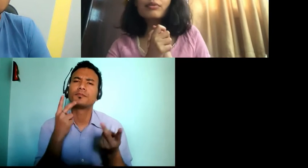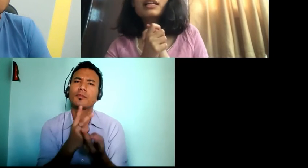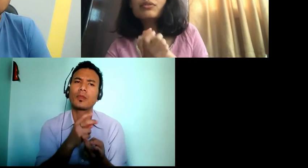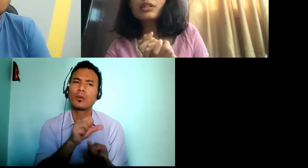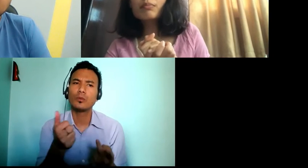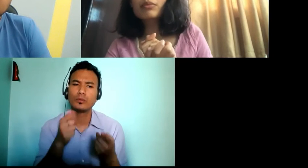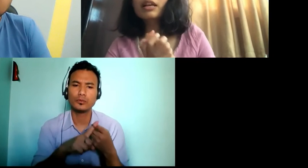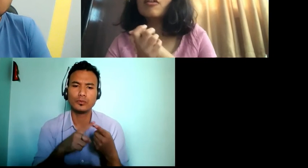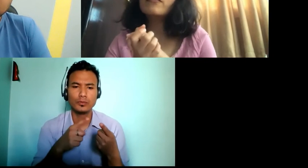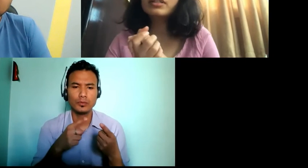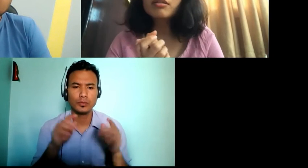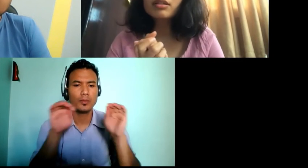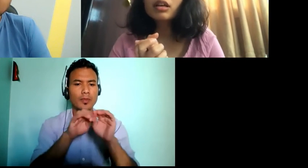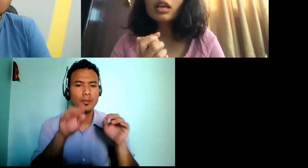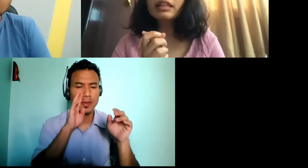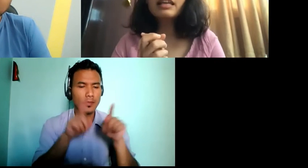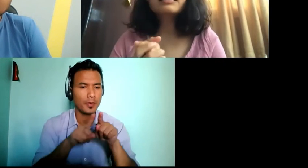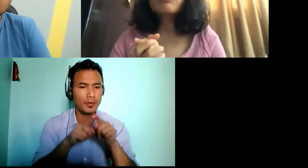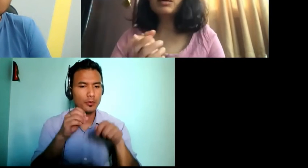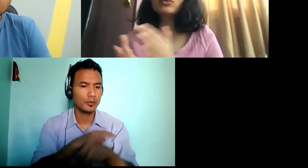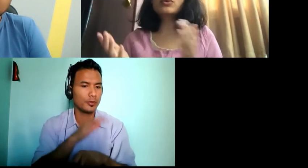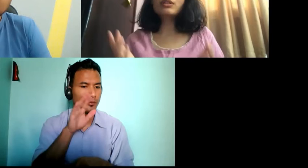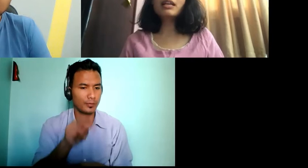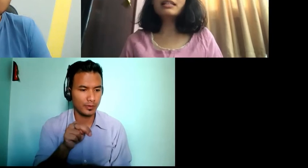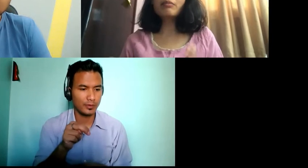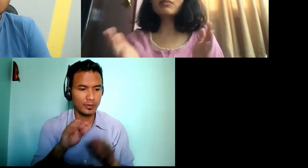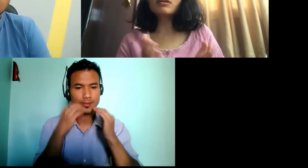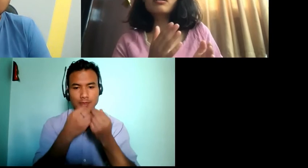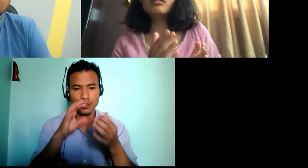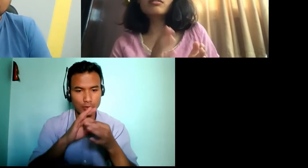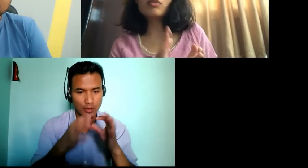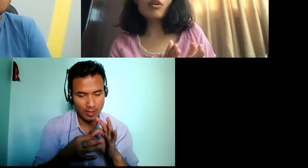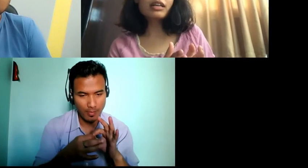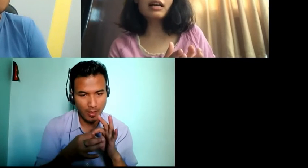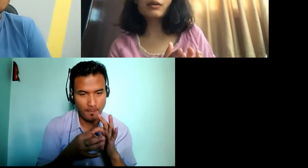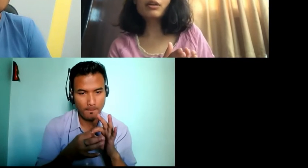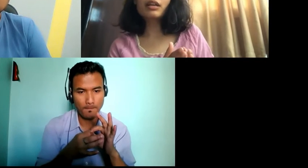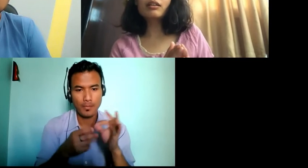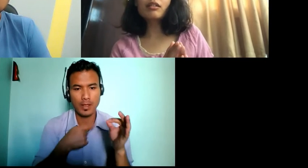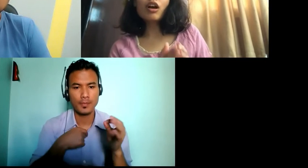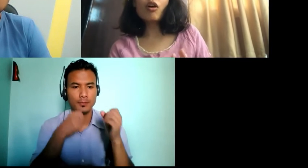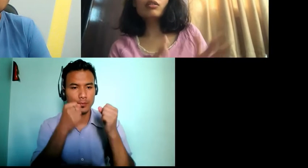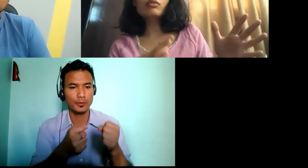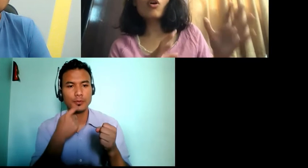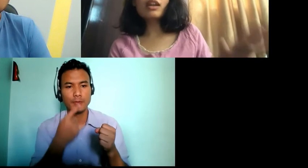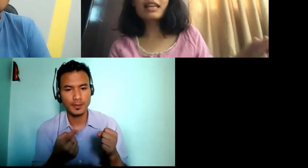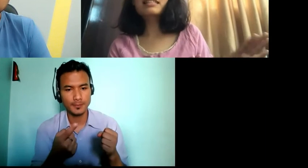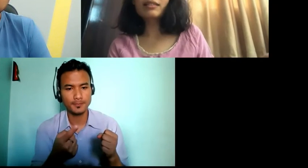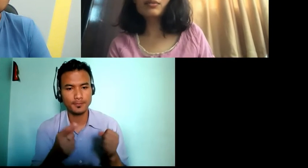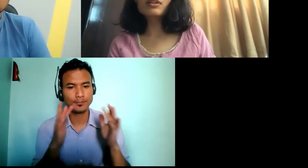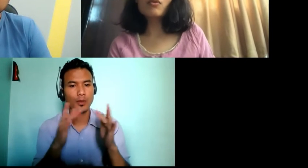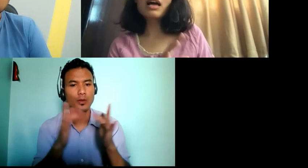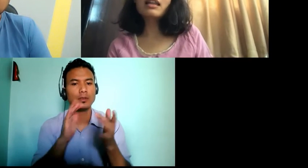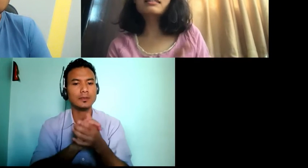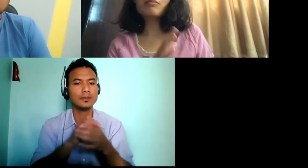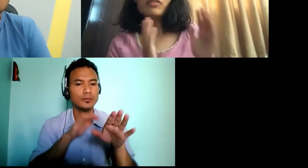चाहिँ रिलेसनसिपमा पनि यसले अफेक्ट गर्छ. धेरै टाइम हामी सोसियल मिडियामै अड्किराख्यौँ भने होइन, जुन अनलाइन